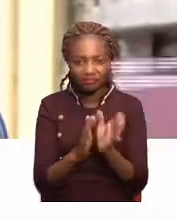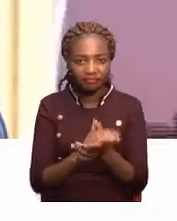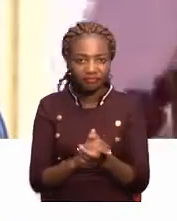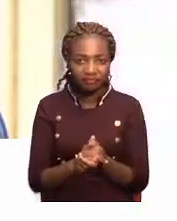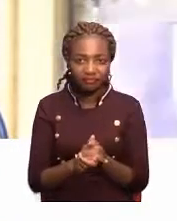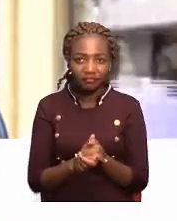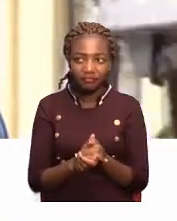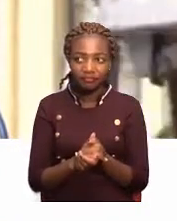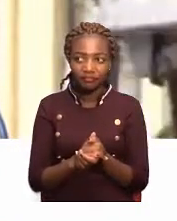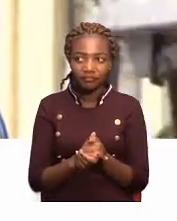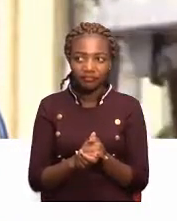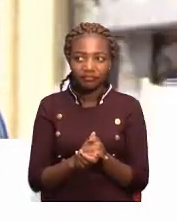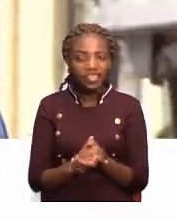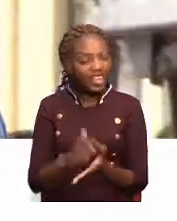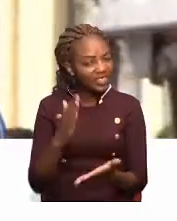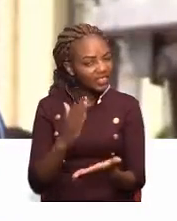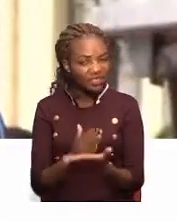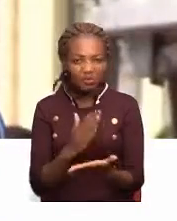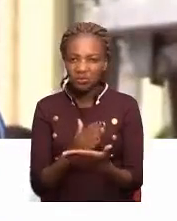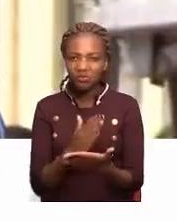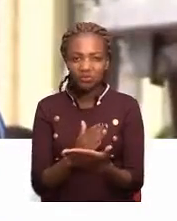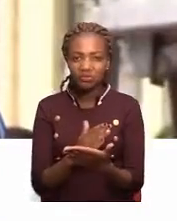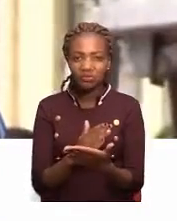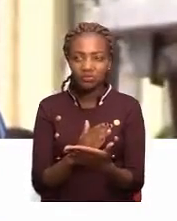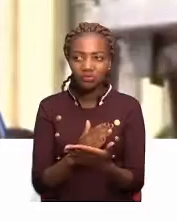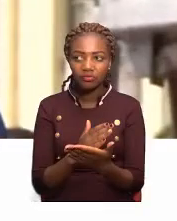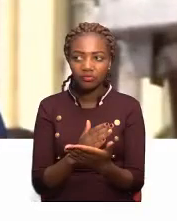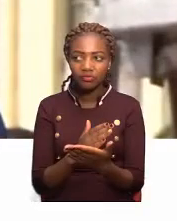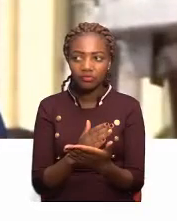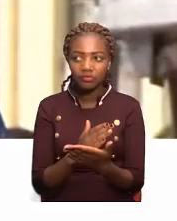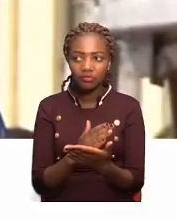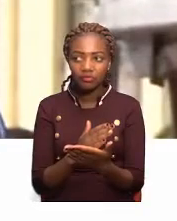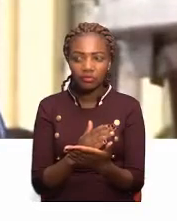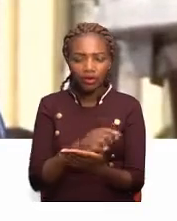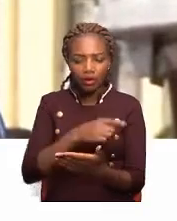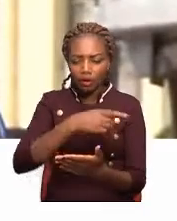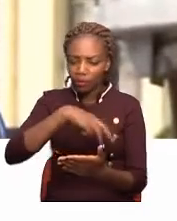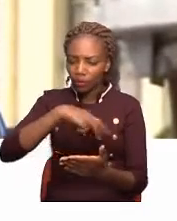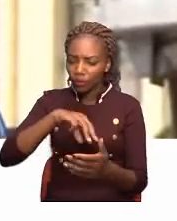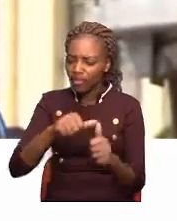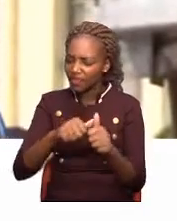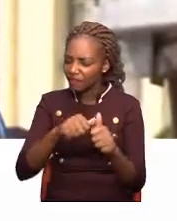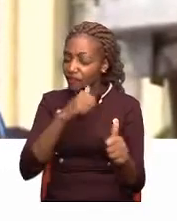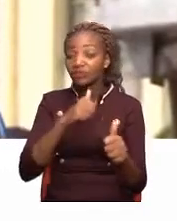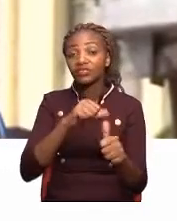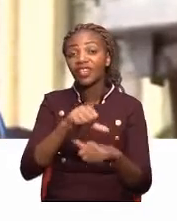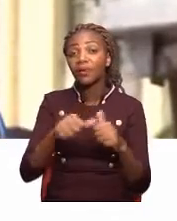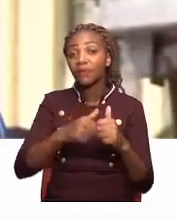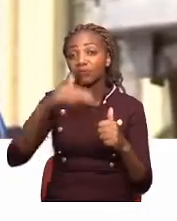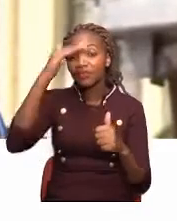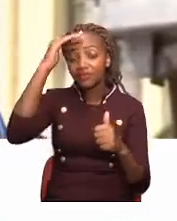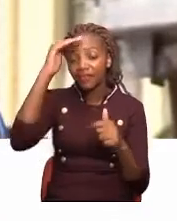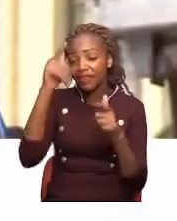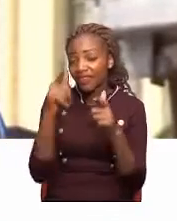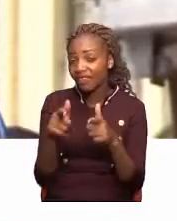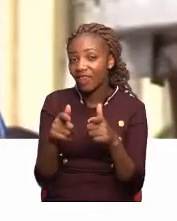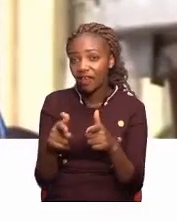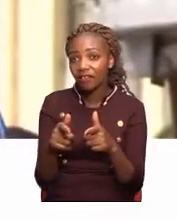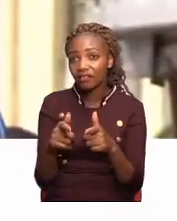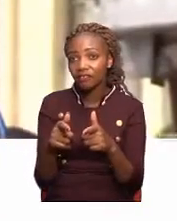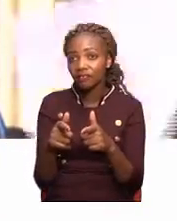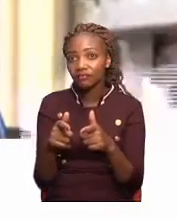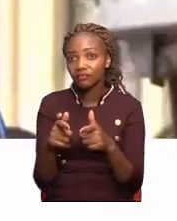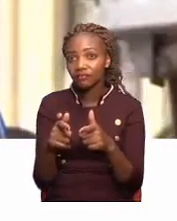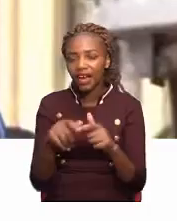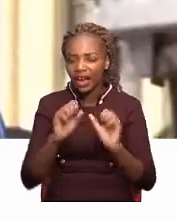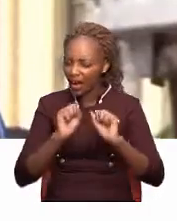tu niseme wazi mapema mchana. Hiyo hatutakubaliana leo wala kesho, kesho kutwa